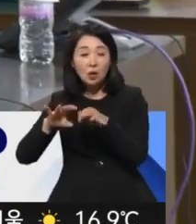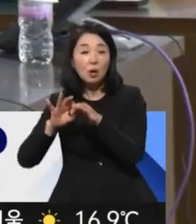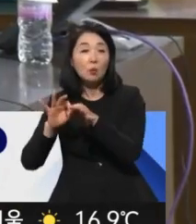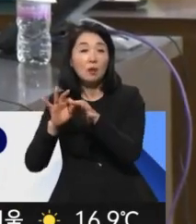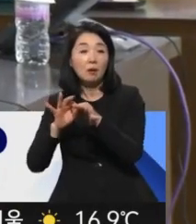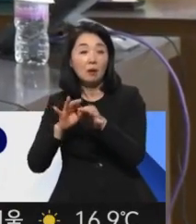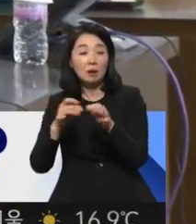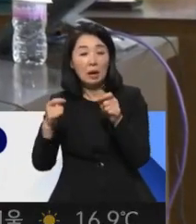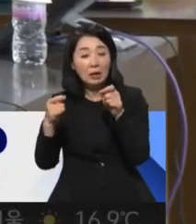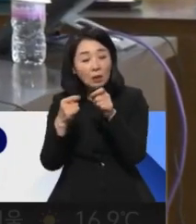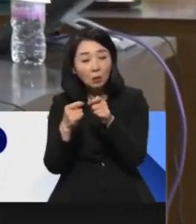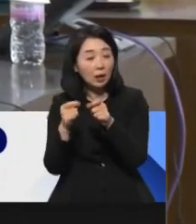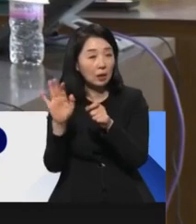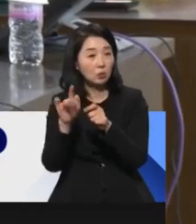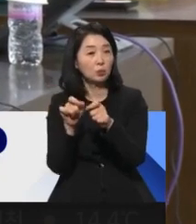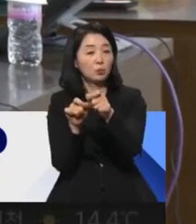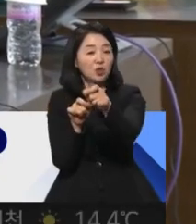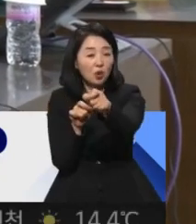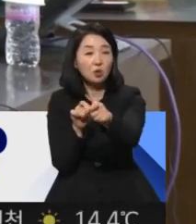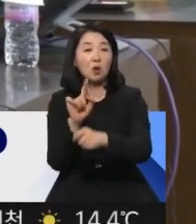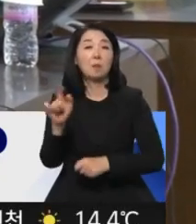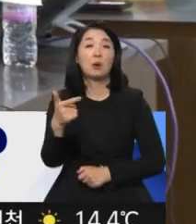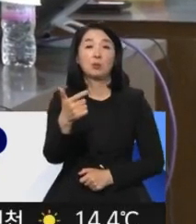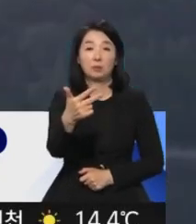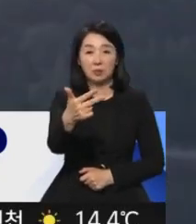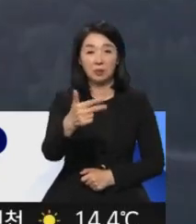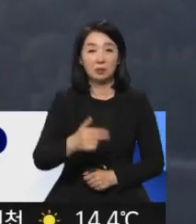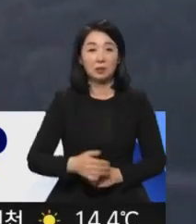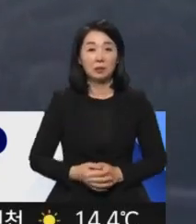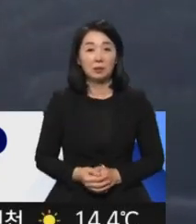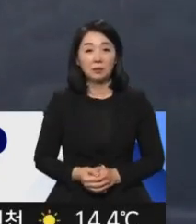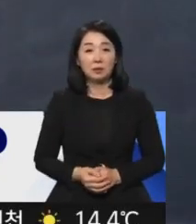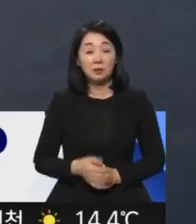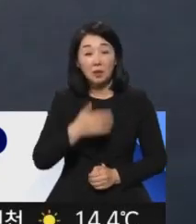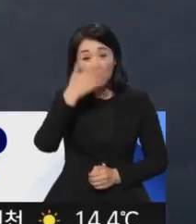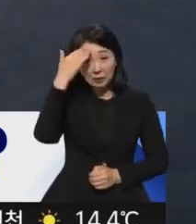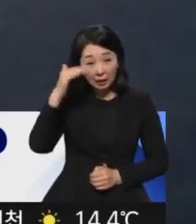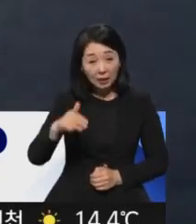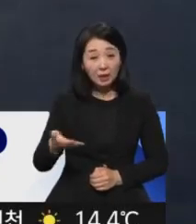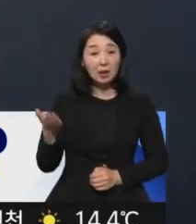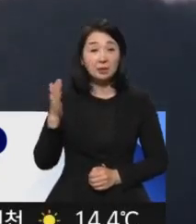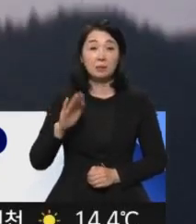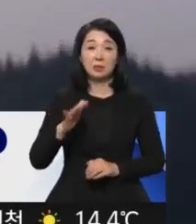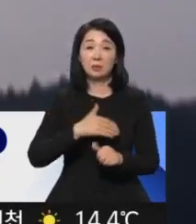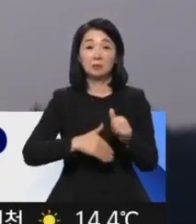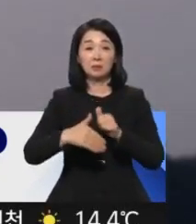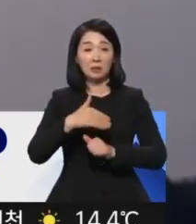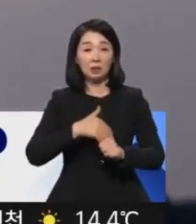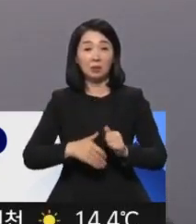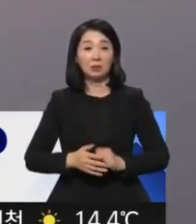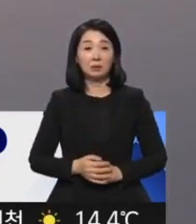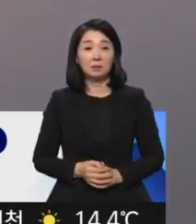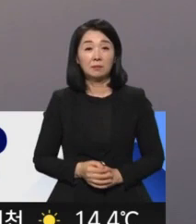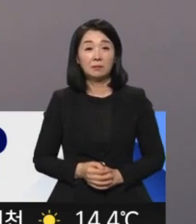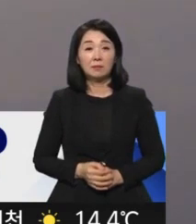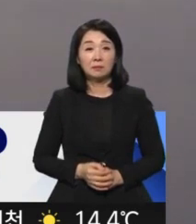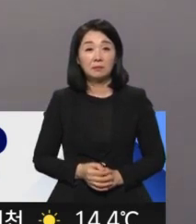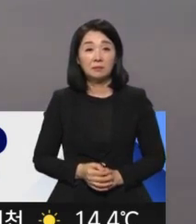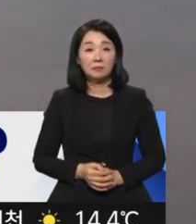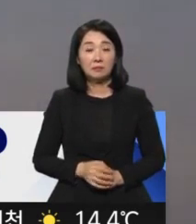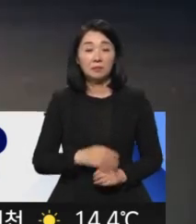그런 가까운 곳은 아니기 때문에 그나마 좀 다행스러운 부분이 있습니다만 어쨌든 지금 상황에서 이러한